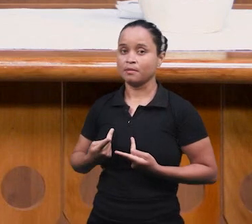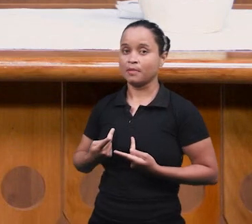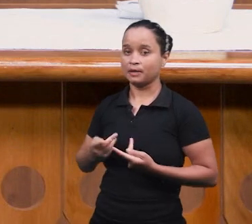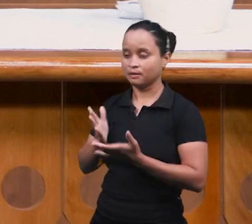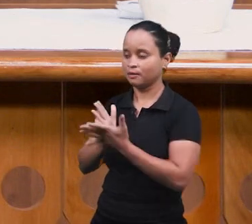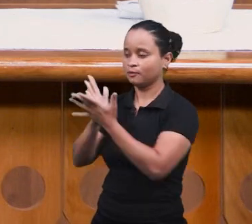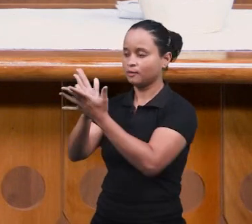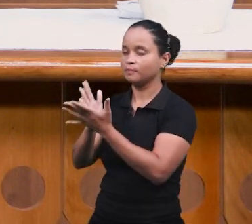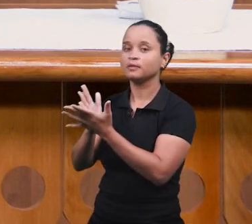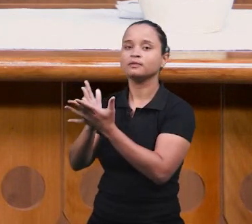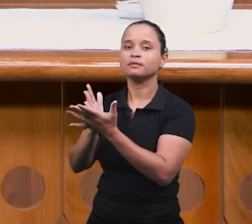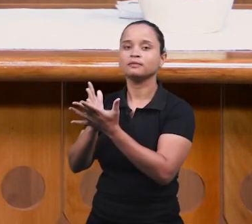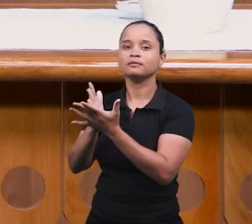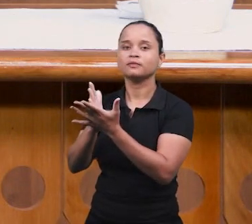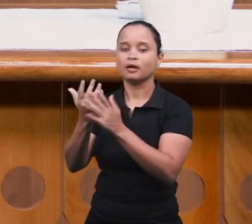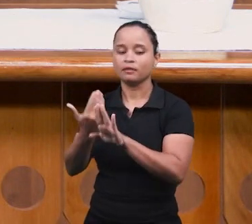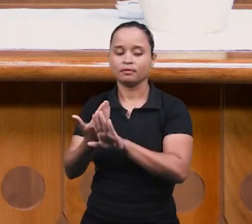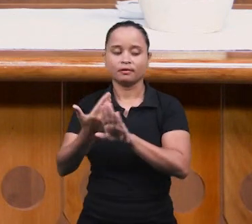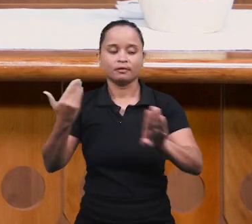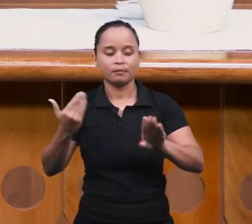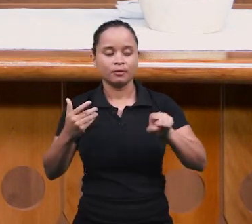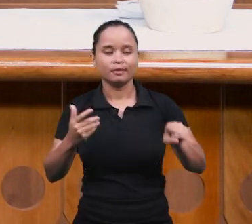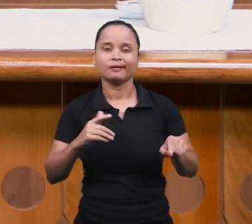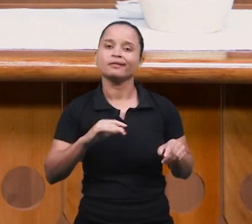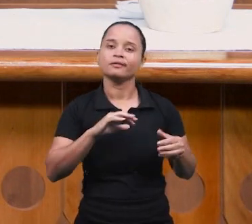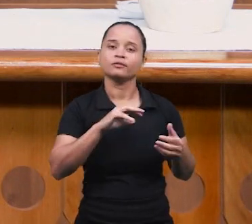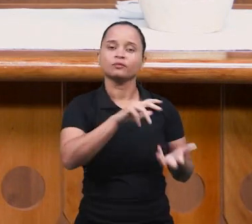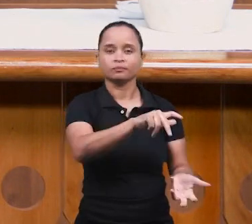processus de sanctification.